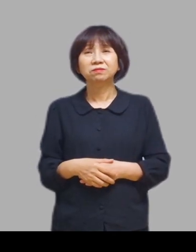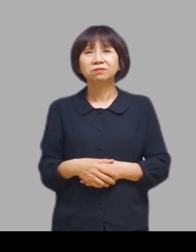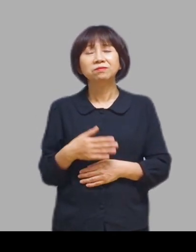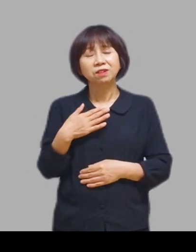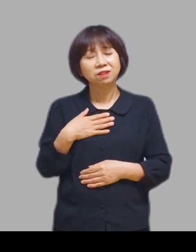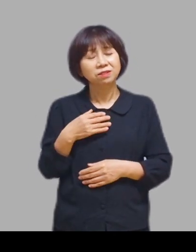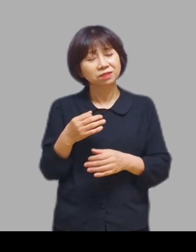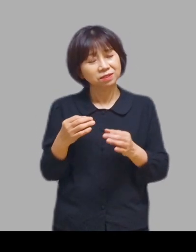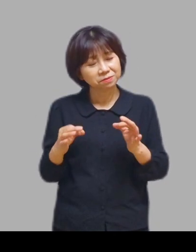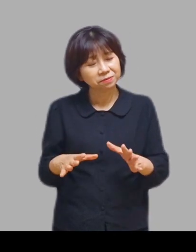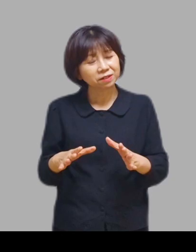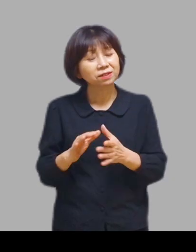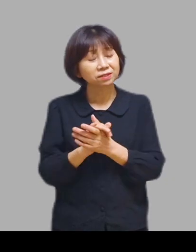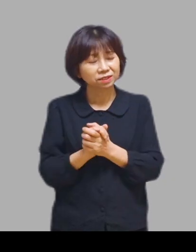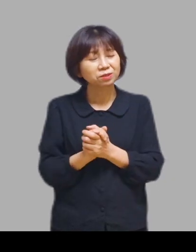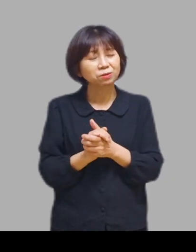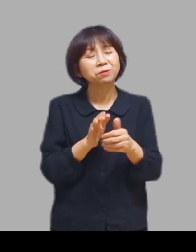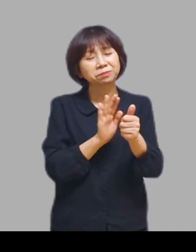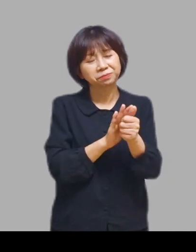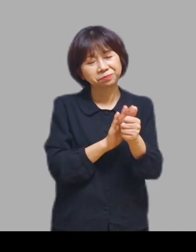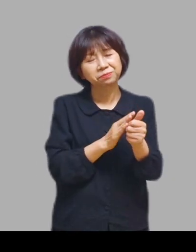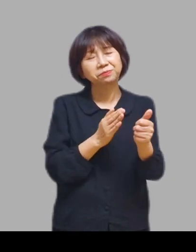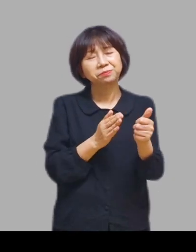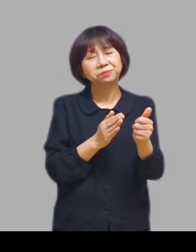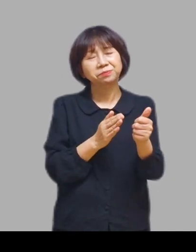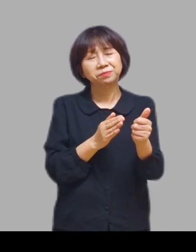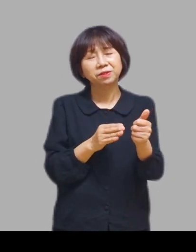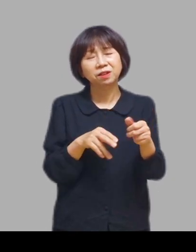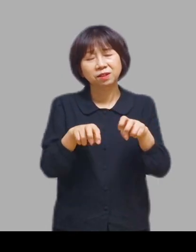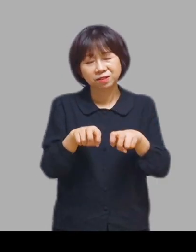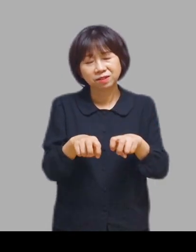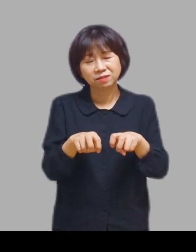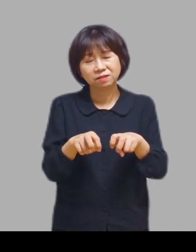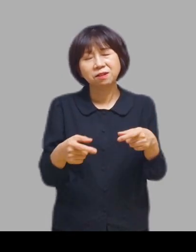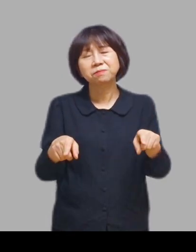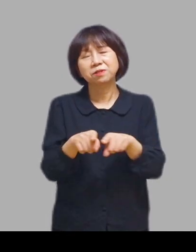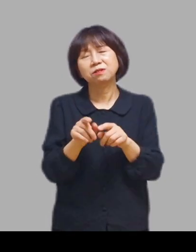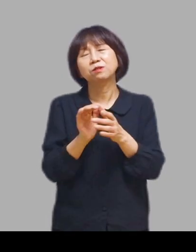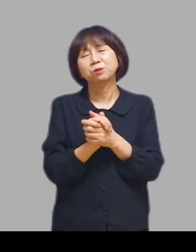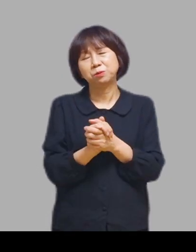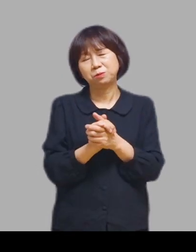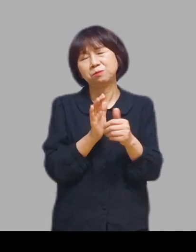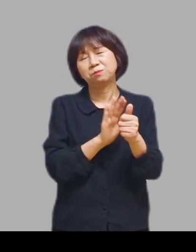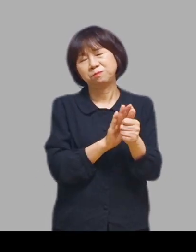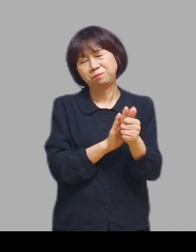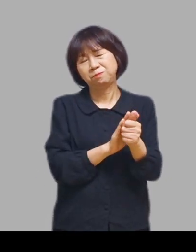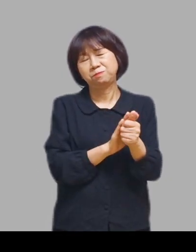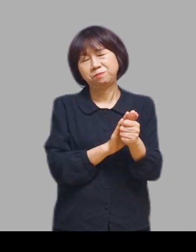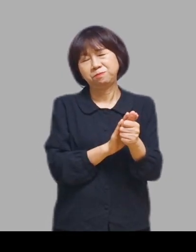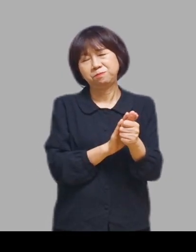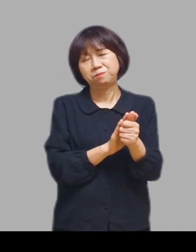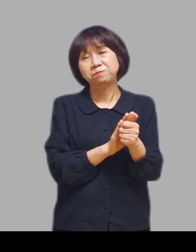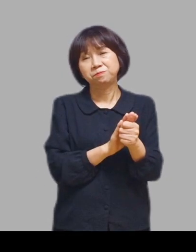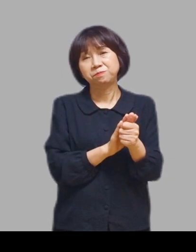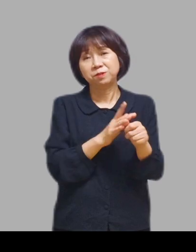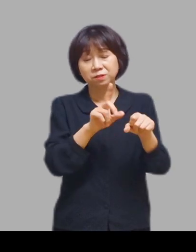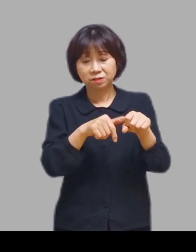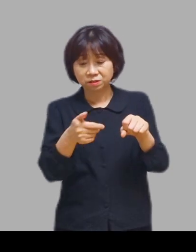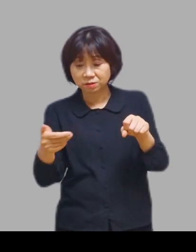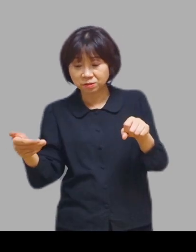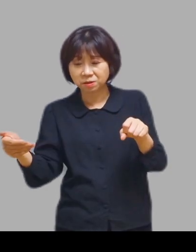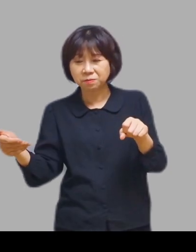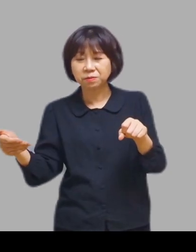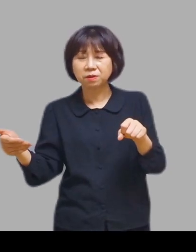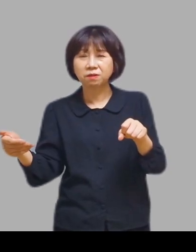제가 잠깐 기도할게요. 그리고 잠시 함께 앉아주고 함께 기도해 준 거죠. 시간이 지난 뒤 그